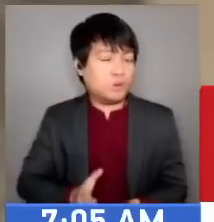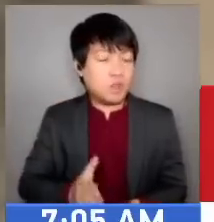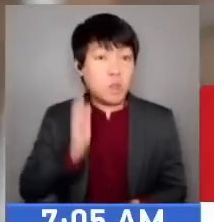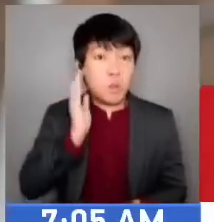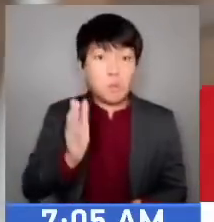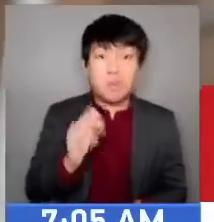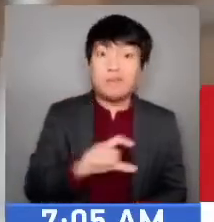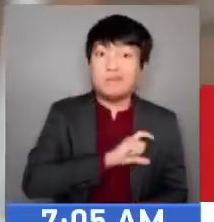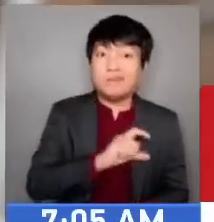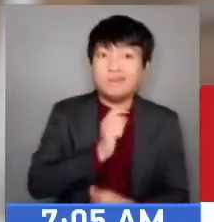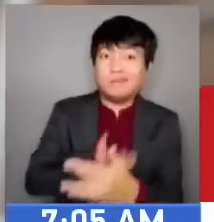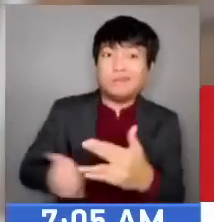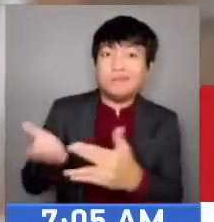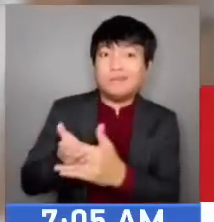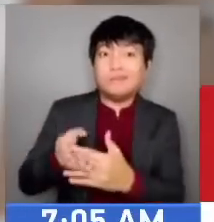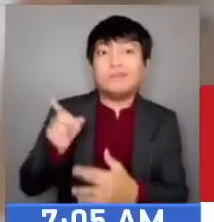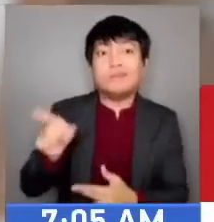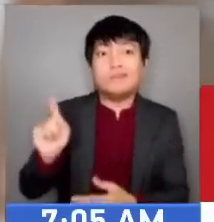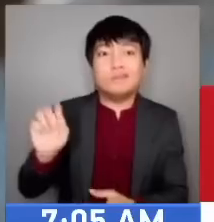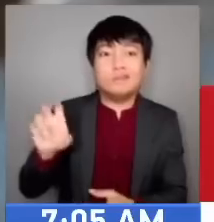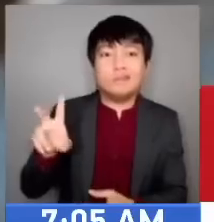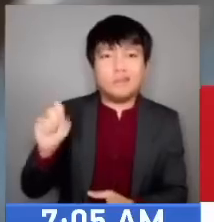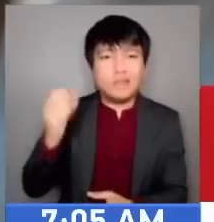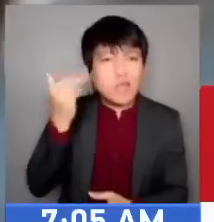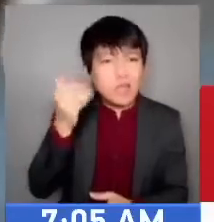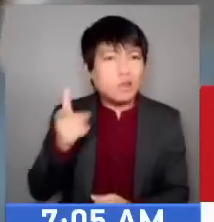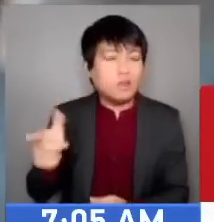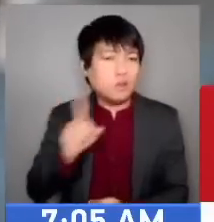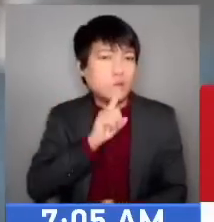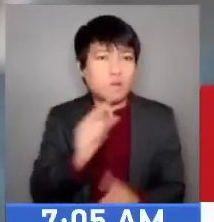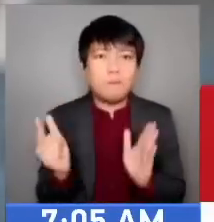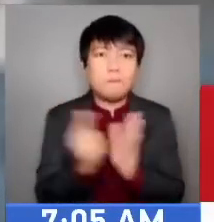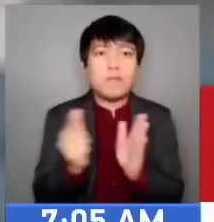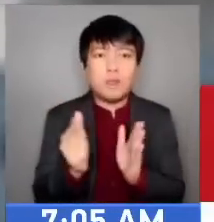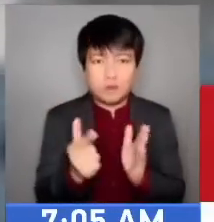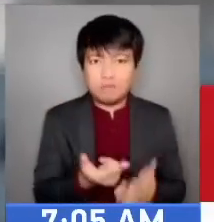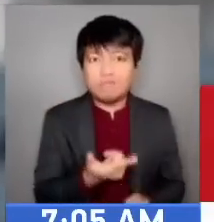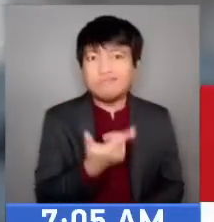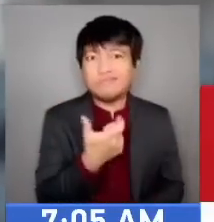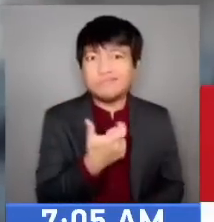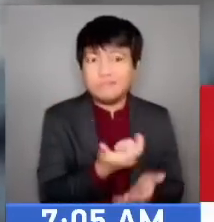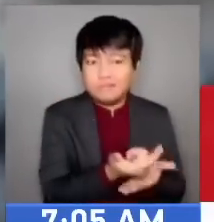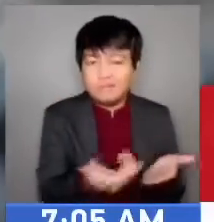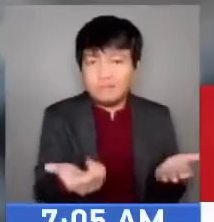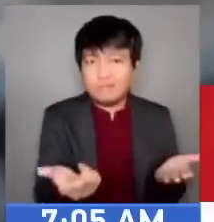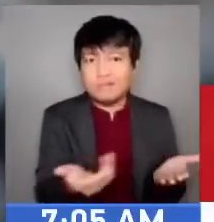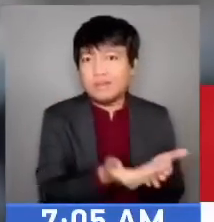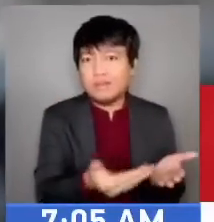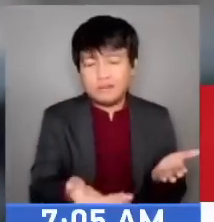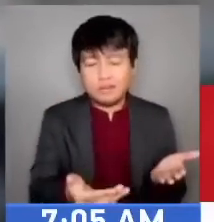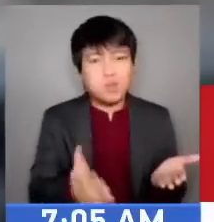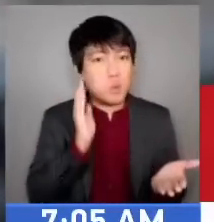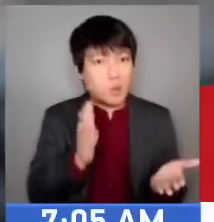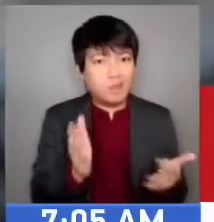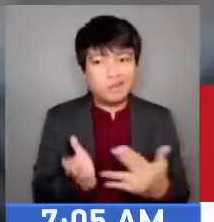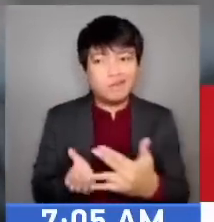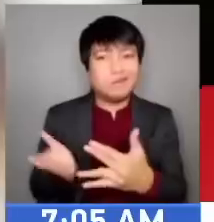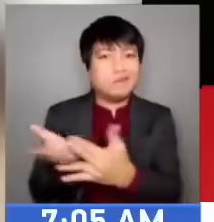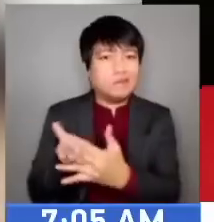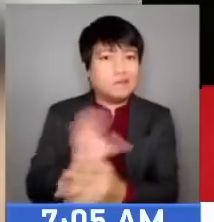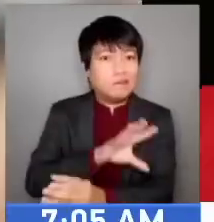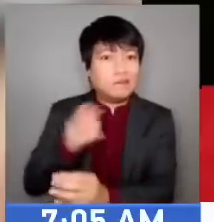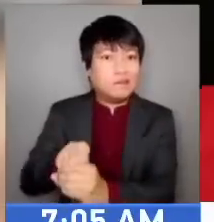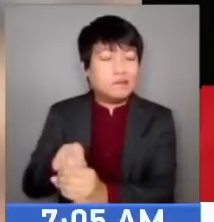Henry Teves ng illegal possession of firearms. Pinag-aaralan din daw kung isasama ang reklamong paglabag sa Anti-Terrorism